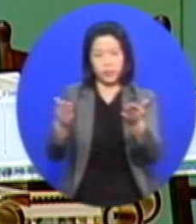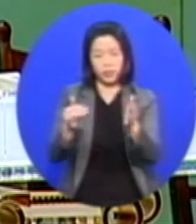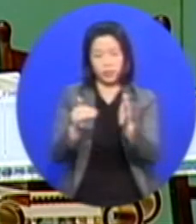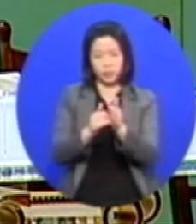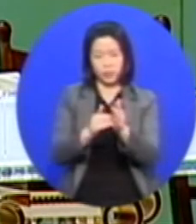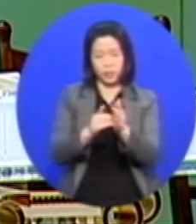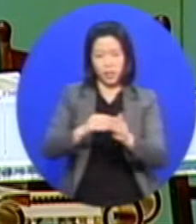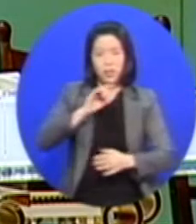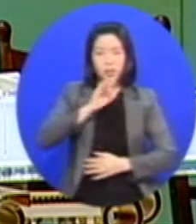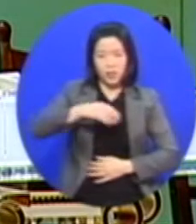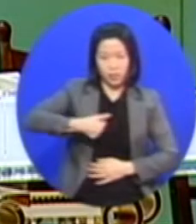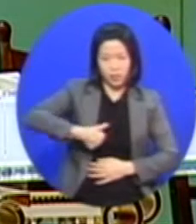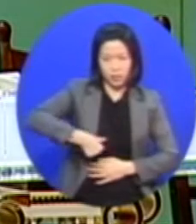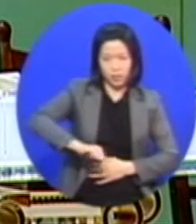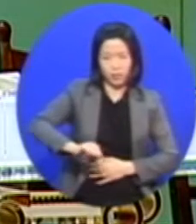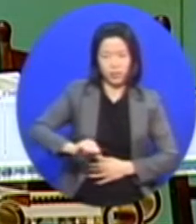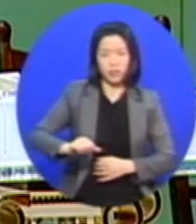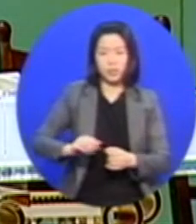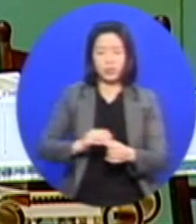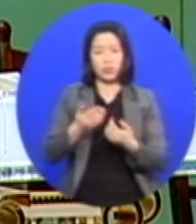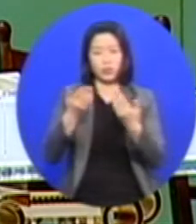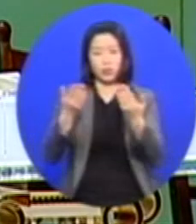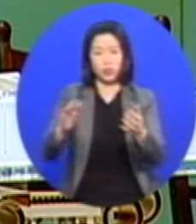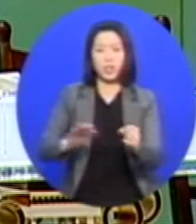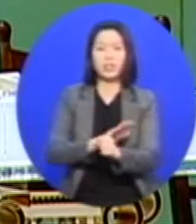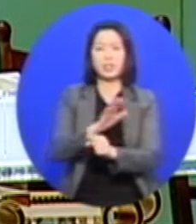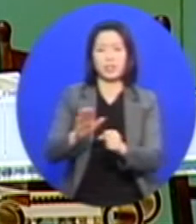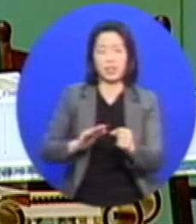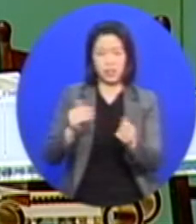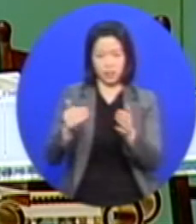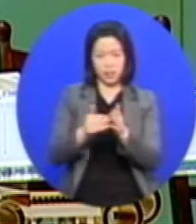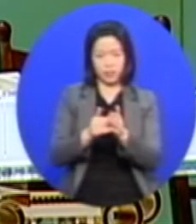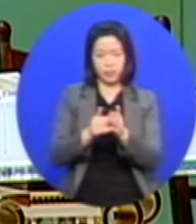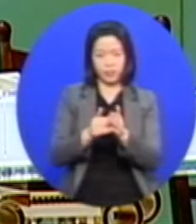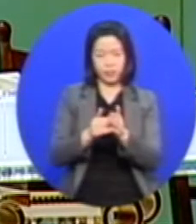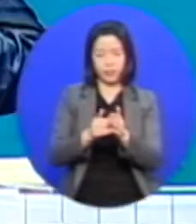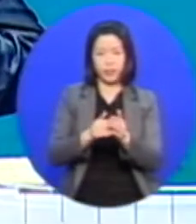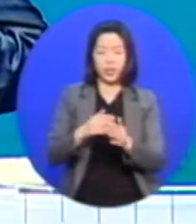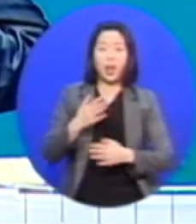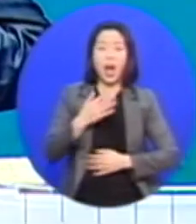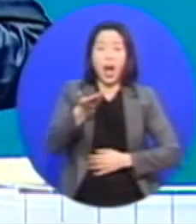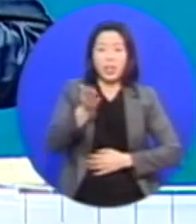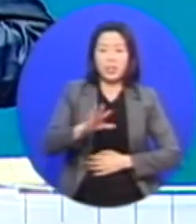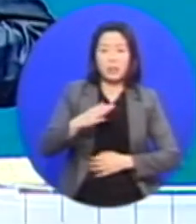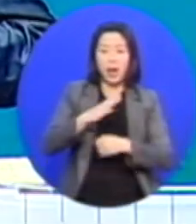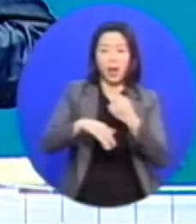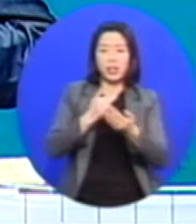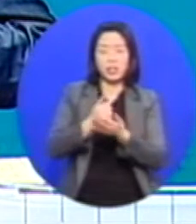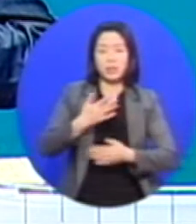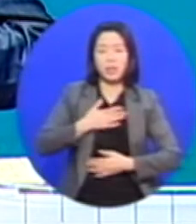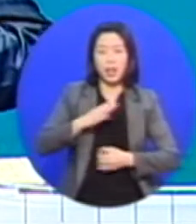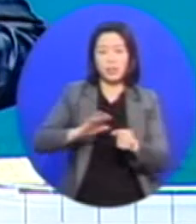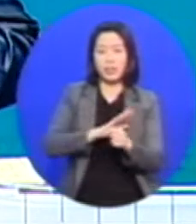까지 그렇게 사랑하셨다 곳 근데 하나님이나 사랑하시는 게 믿어지지 않아요